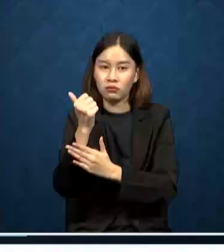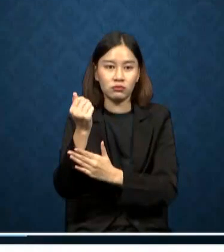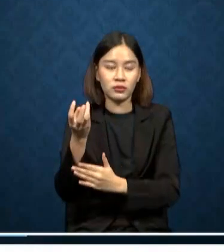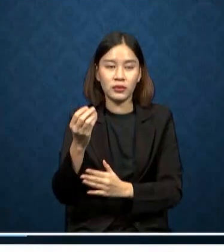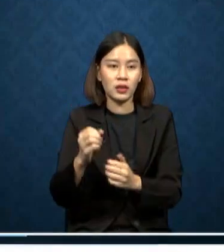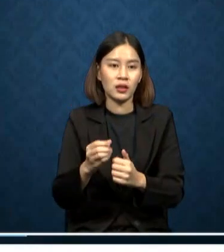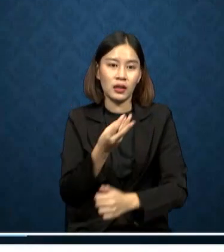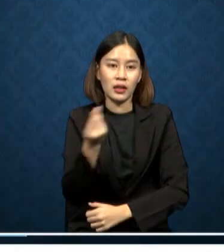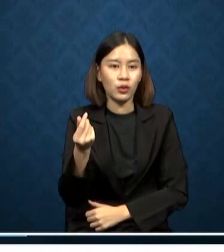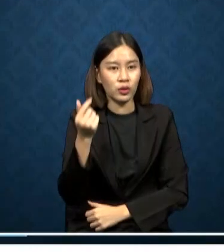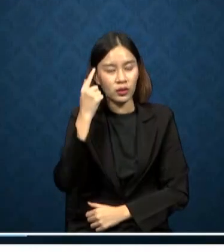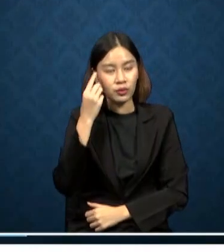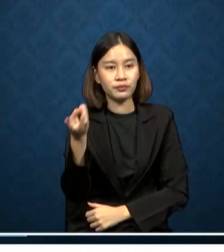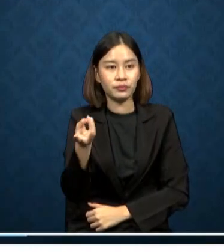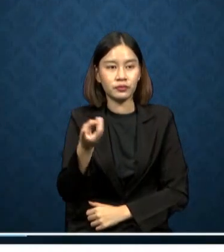ทันที